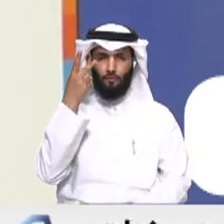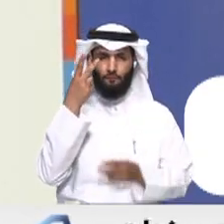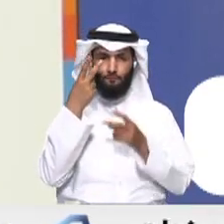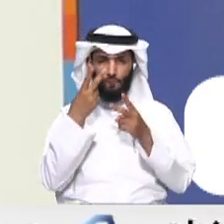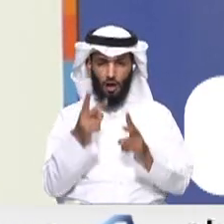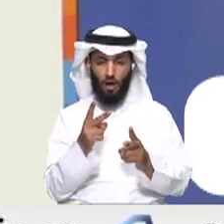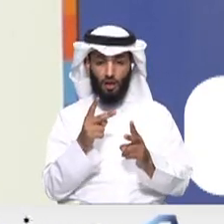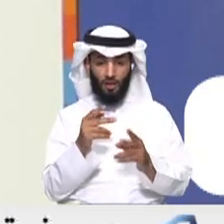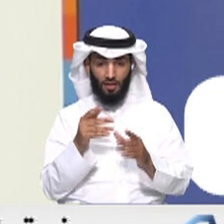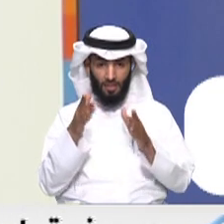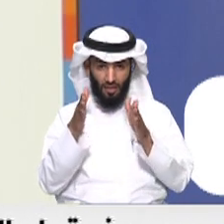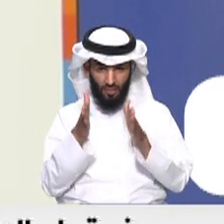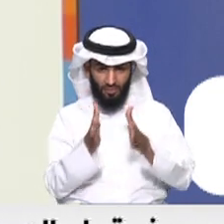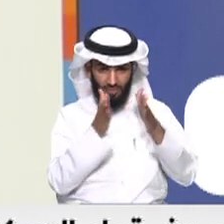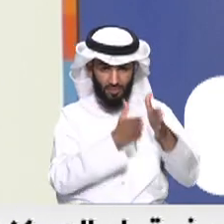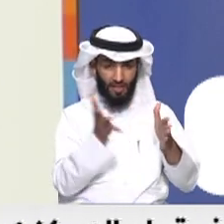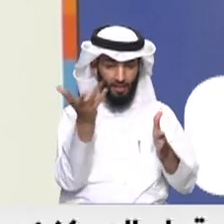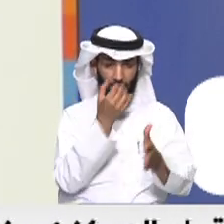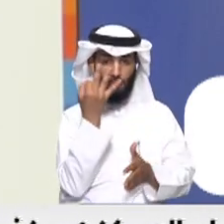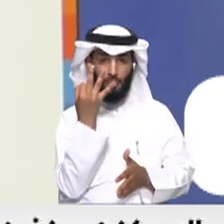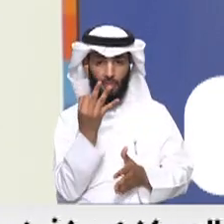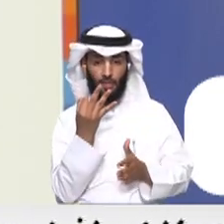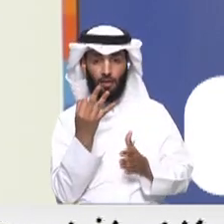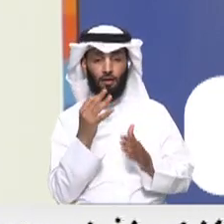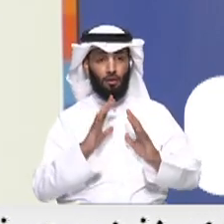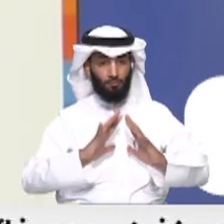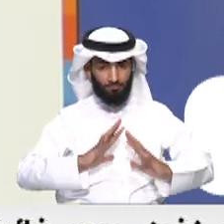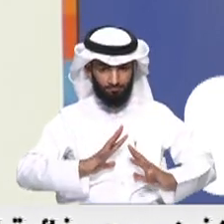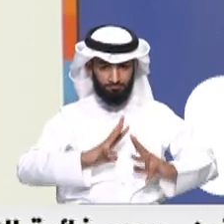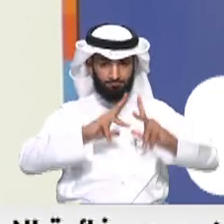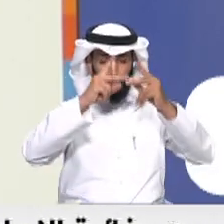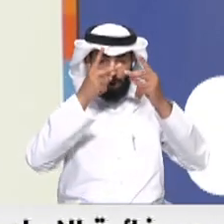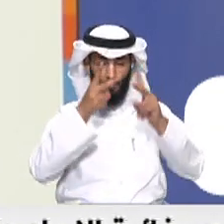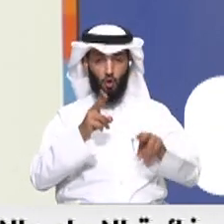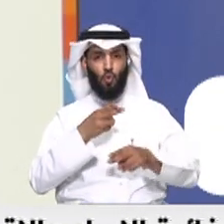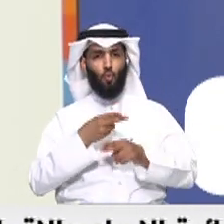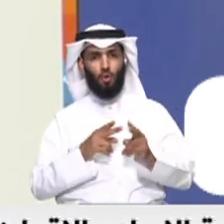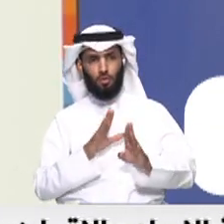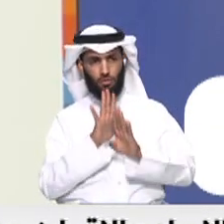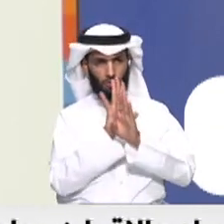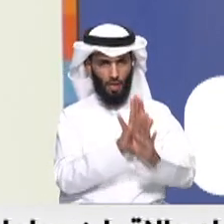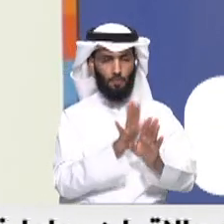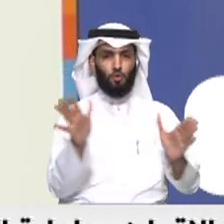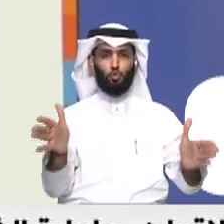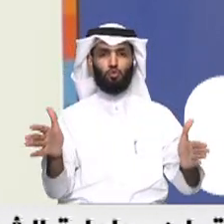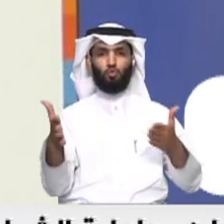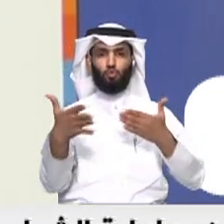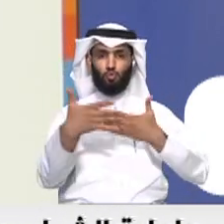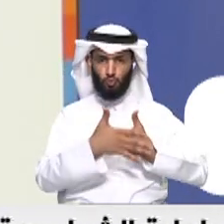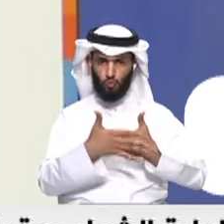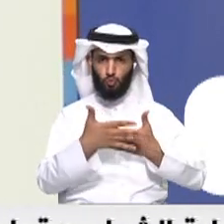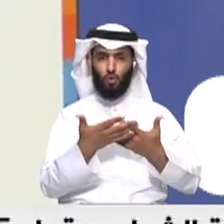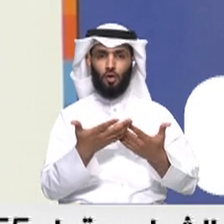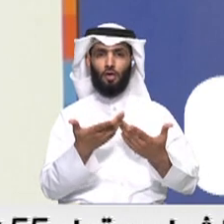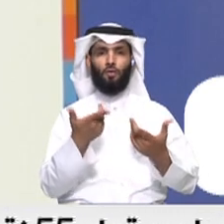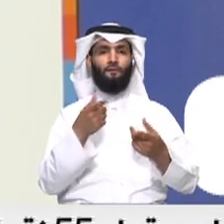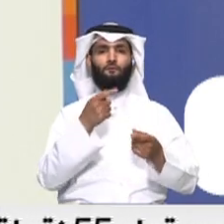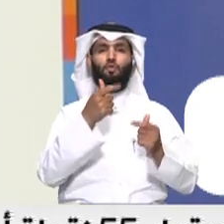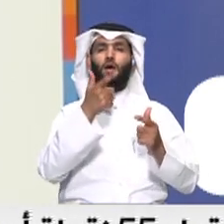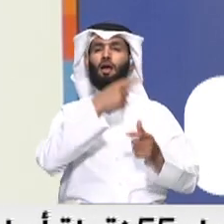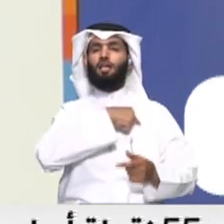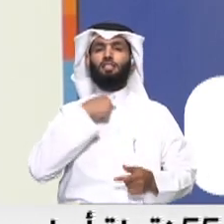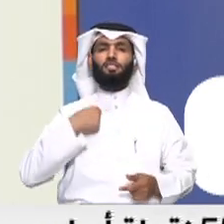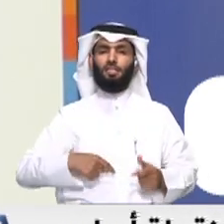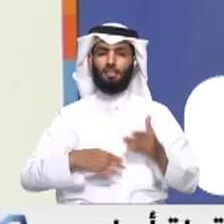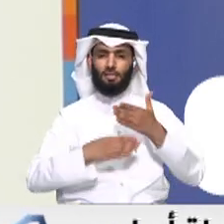الثلاث لبرامج تحديث مختبرات الوكالة في سايبرسدورف، وفي صندوق مبادرة الاستخدامات السلمية، وفي